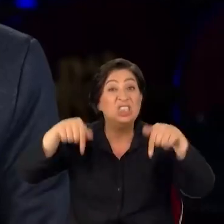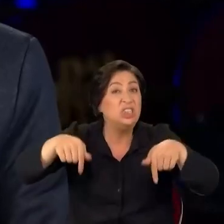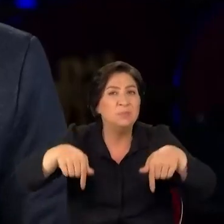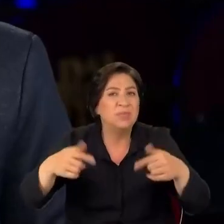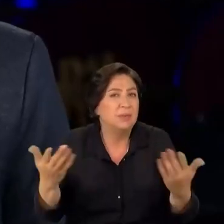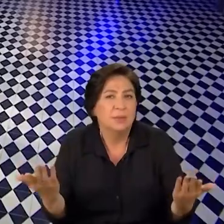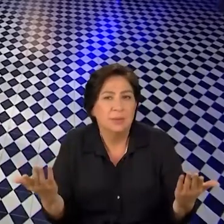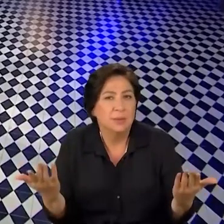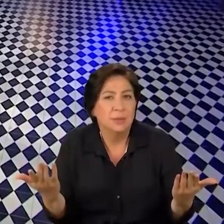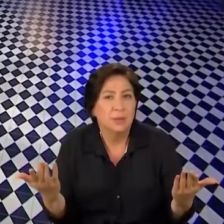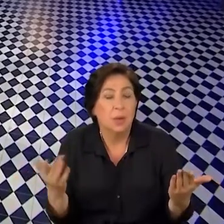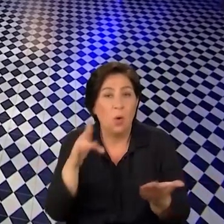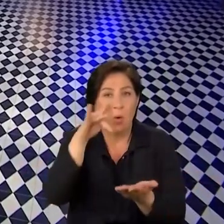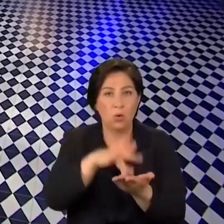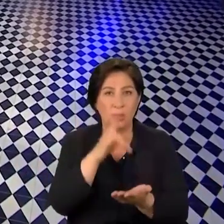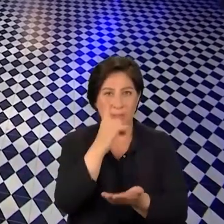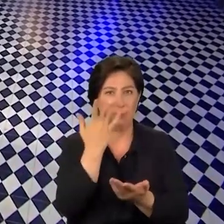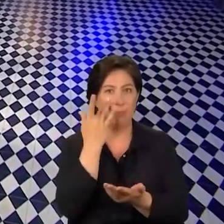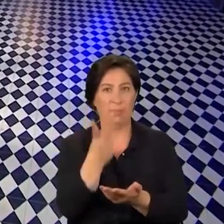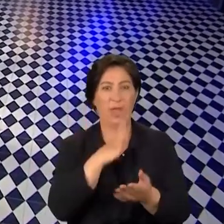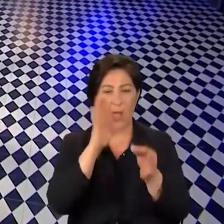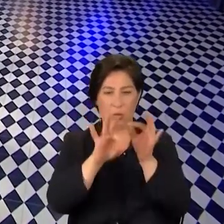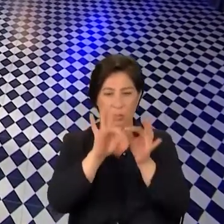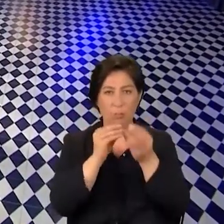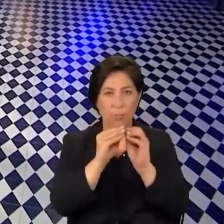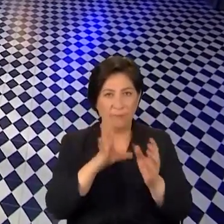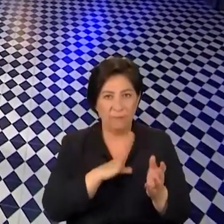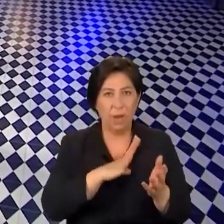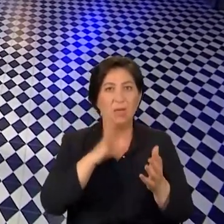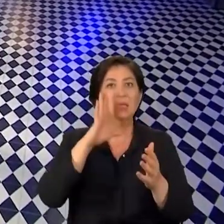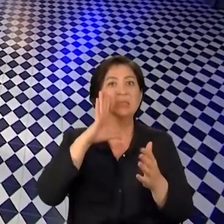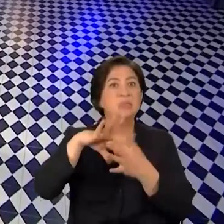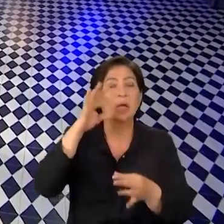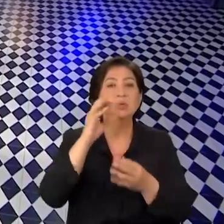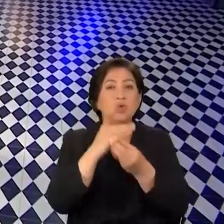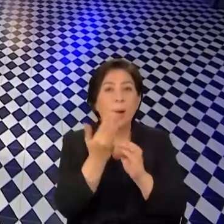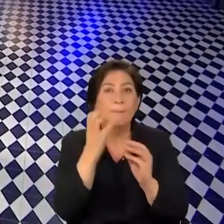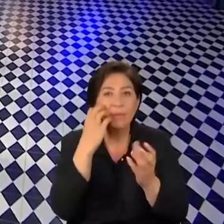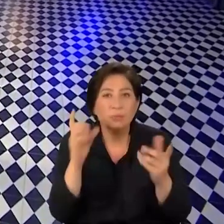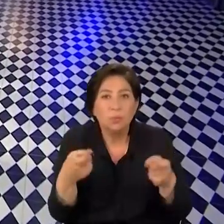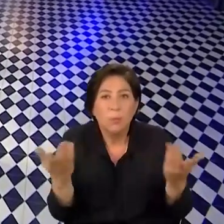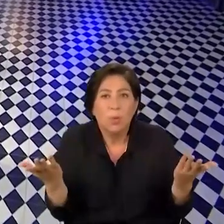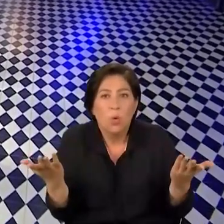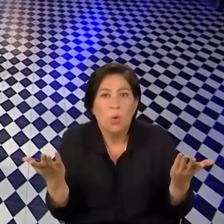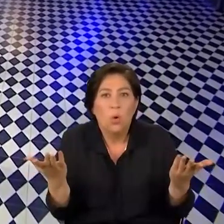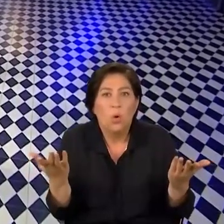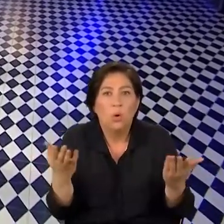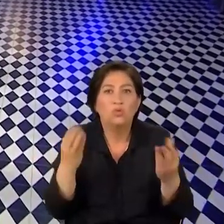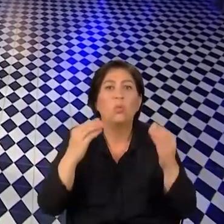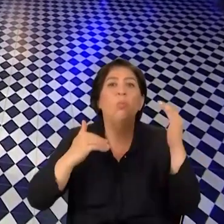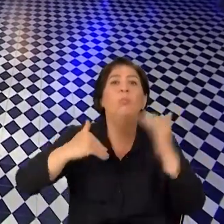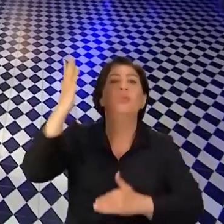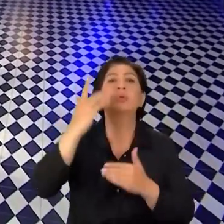ise ortada bir realite var. Bir ekonomik mesele var. İnsanlar soğan patates bulamıyor. Yani başka uzun boylu efsane